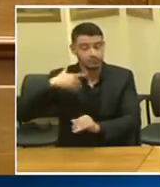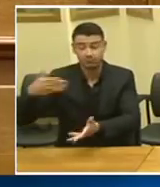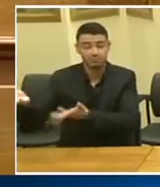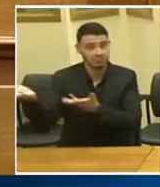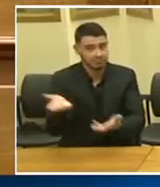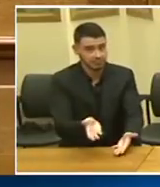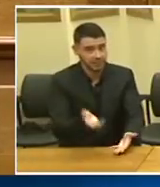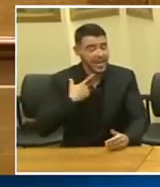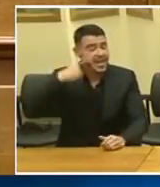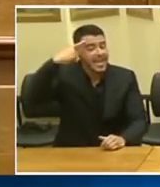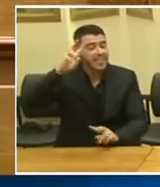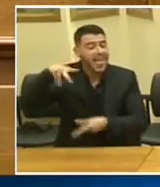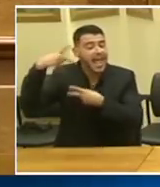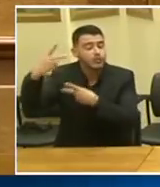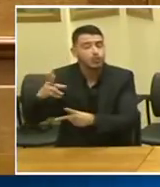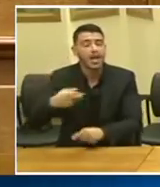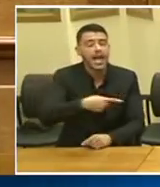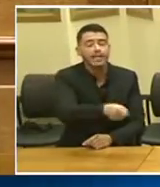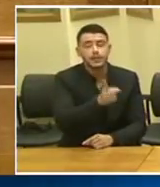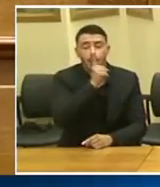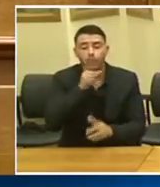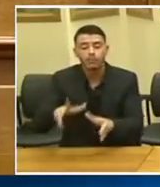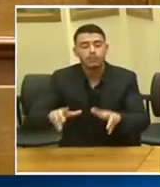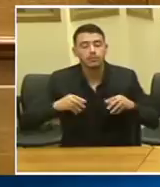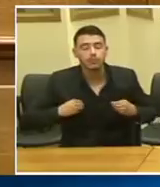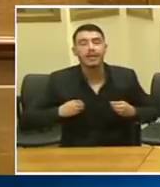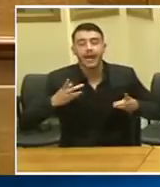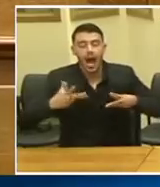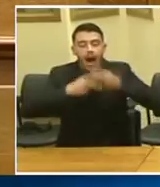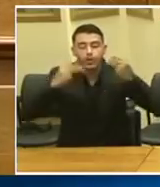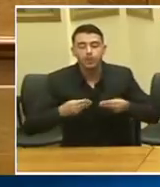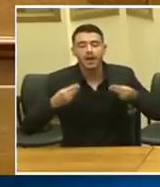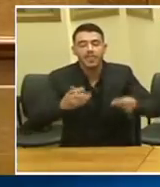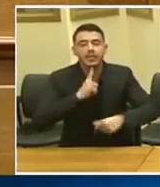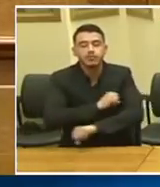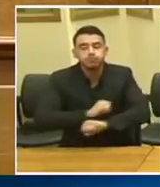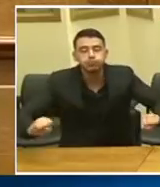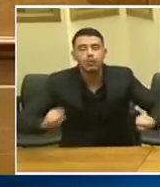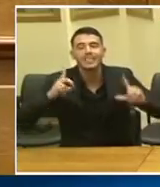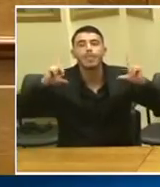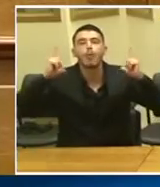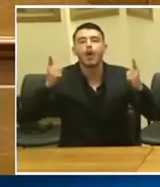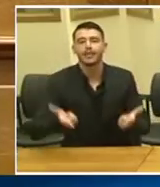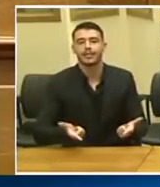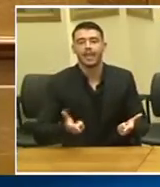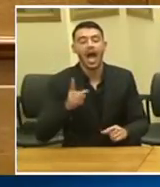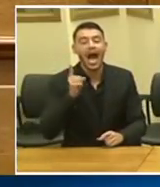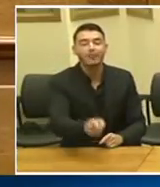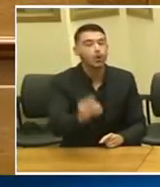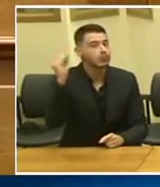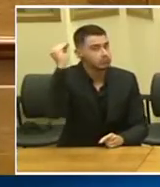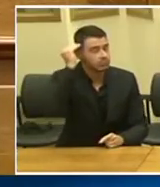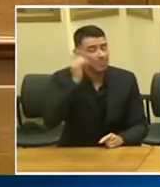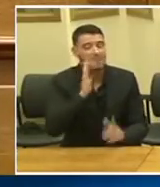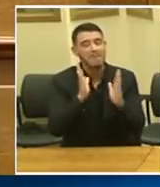τις ιδέες και τη ρητορική της, κακό κάνει στη δημοκρατία. Αυτό πρέπει να έχετε στο νου σας και να είστε πολύ μετρημένοι. Όχι